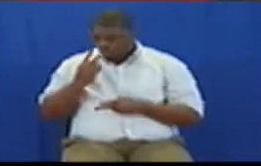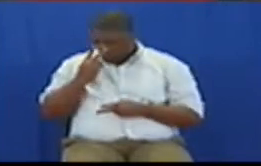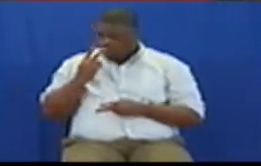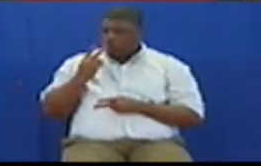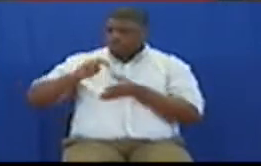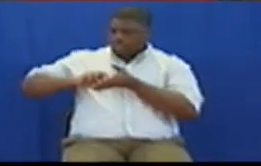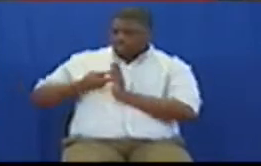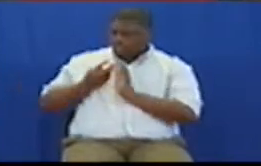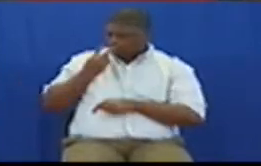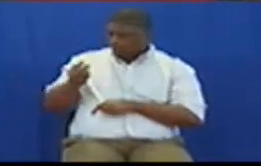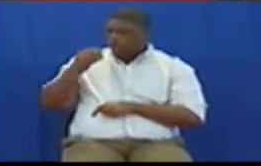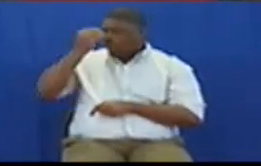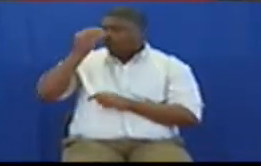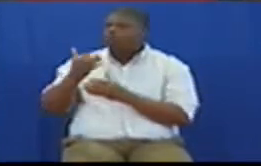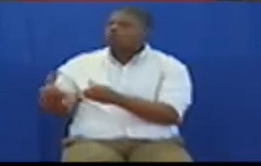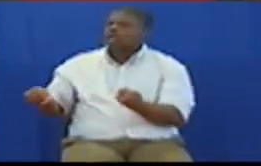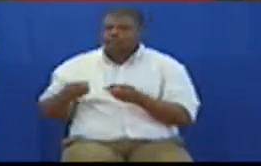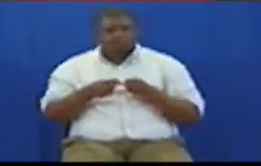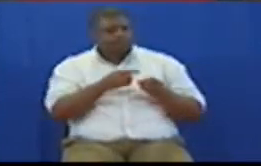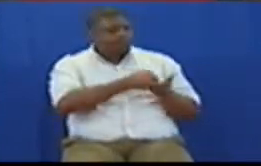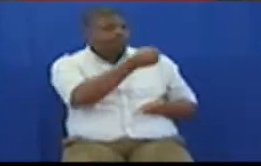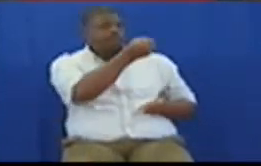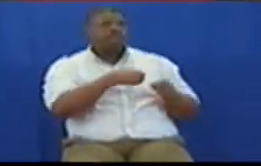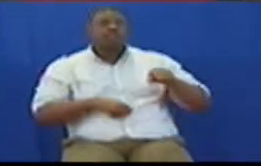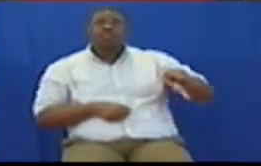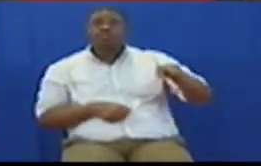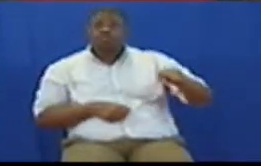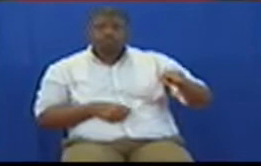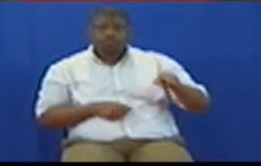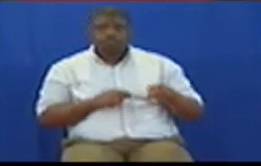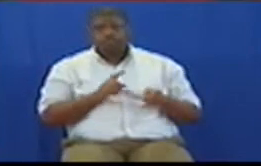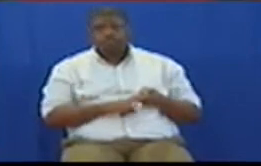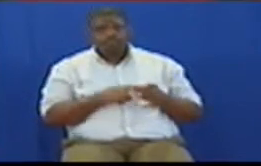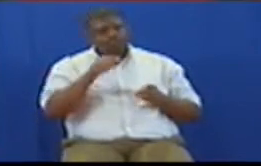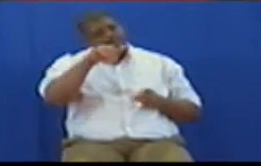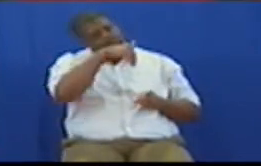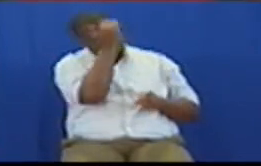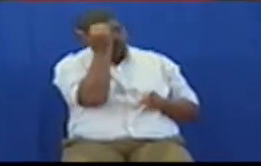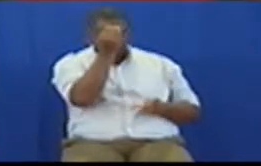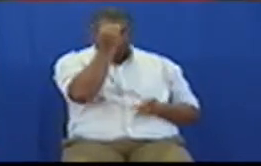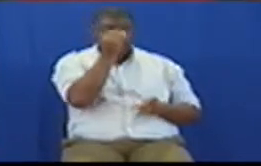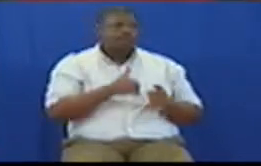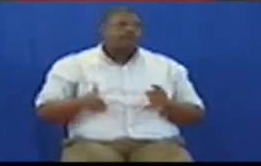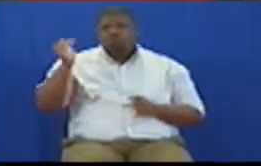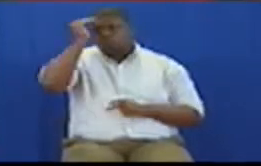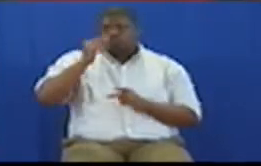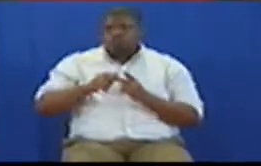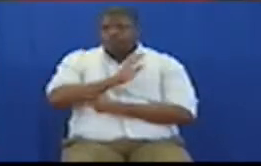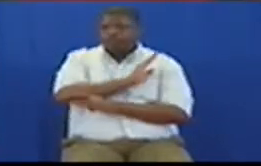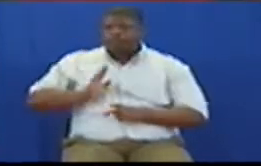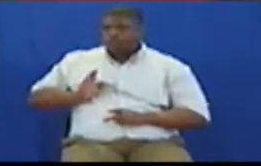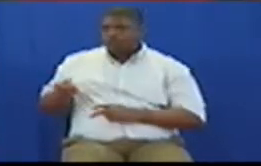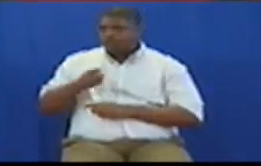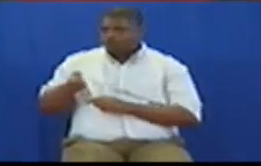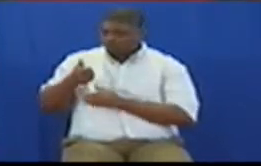mkakati wa elimu bure, lakini tumeona kwamba bajeti katika vyuo vya elimu ya juu katika bodi ya mkopo imeongezewa